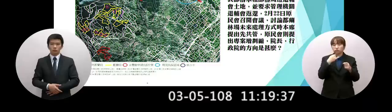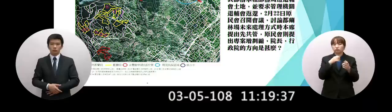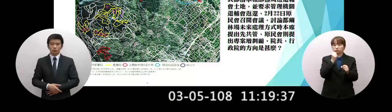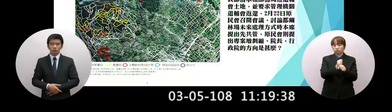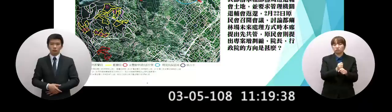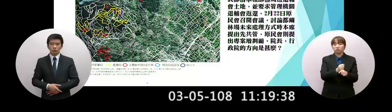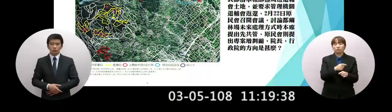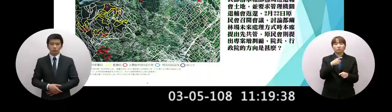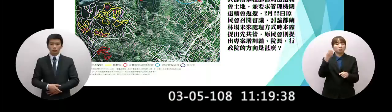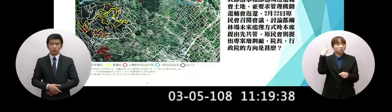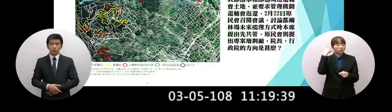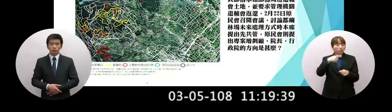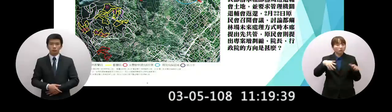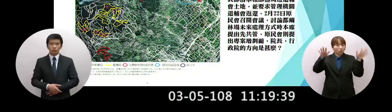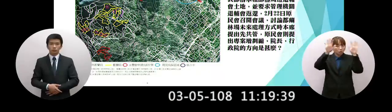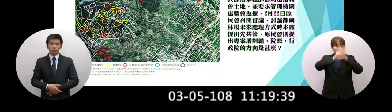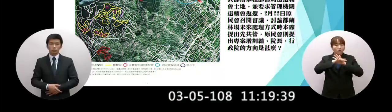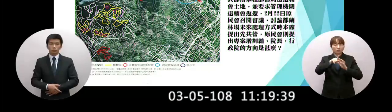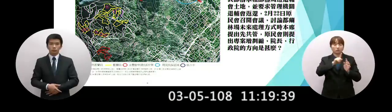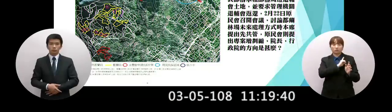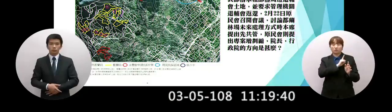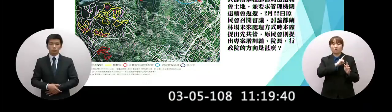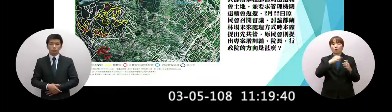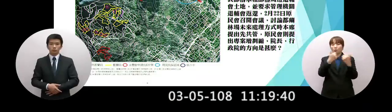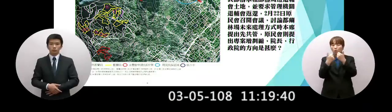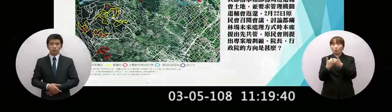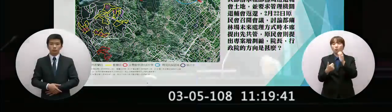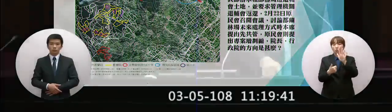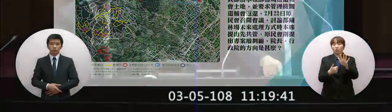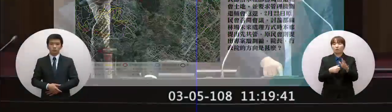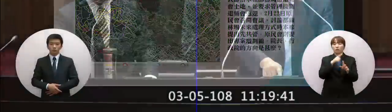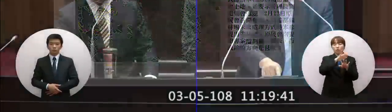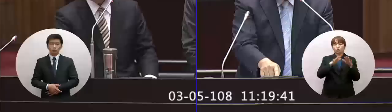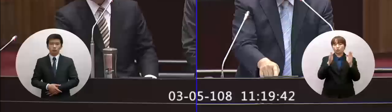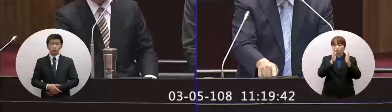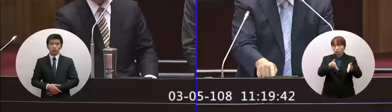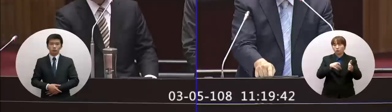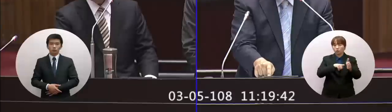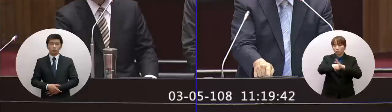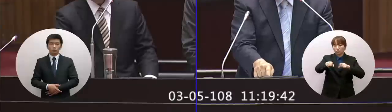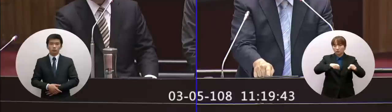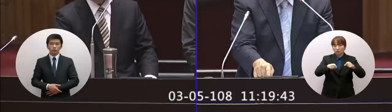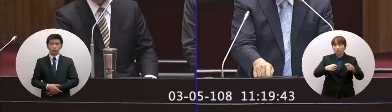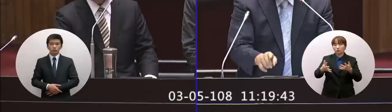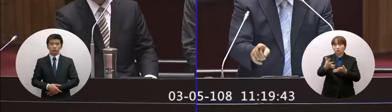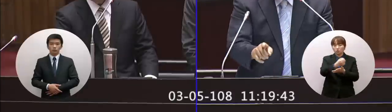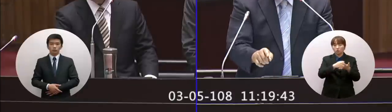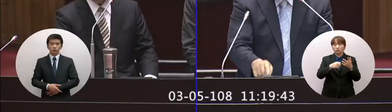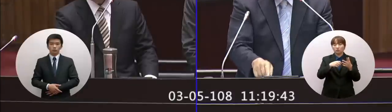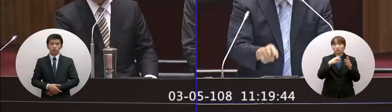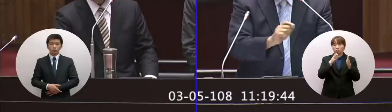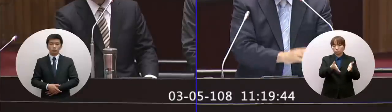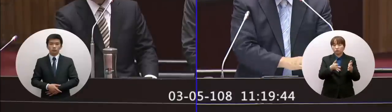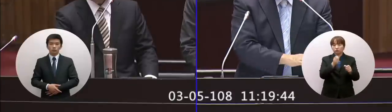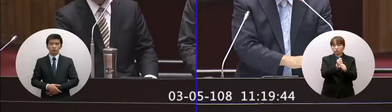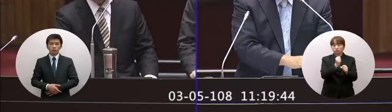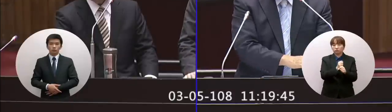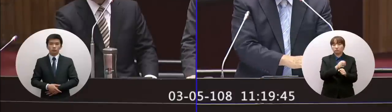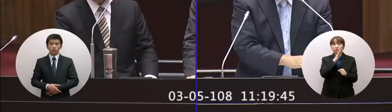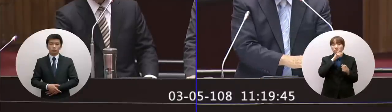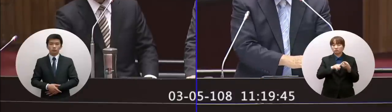好、哦，听说那天晚上你院长你也开了会，也朝向专案征划编的方向来前进，是